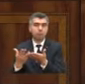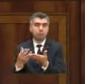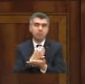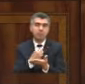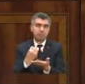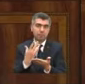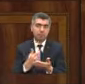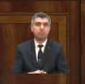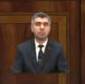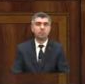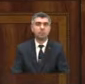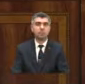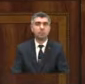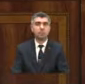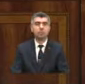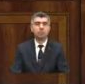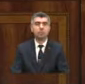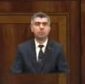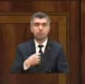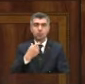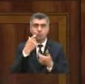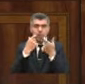لبلادنا. نحن نتابع